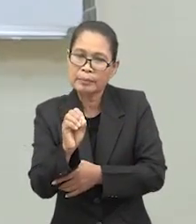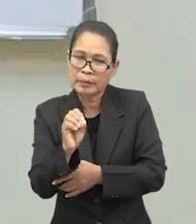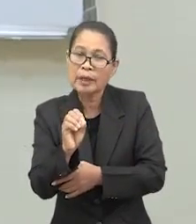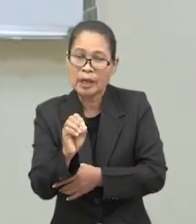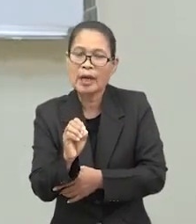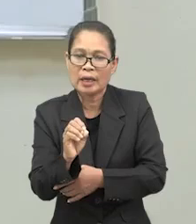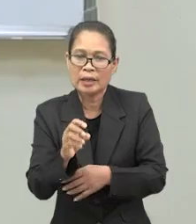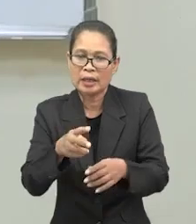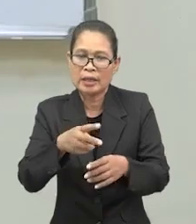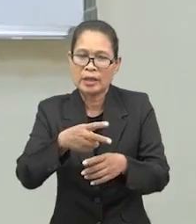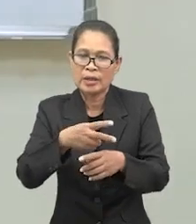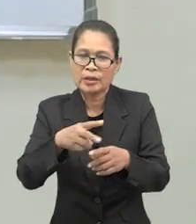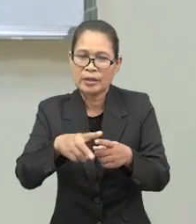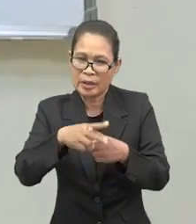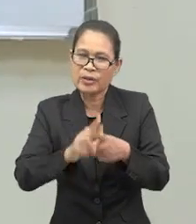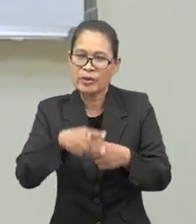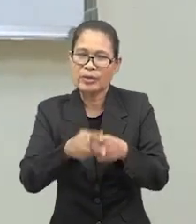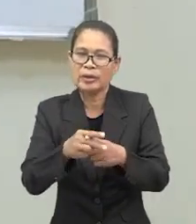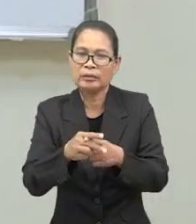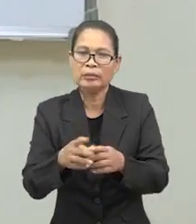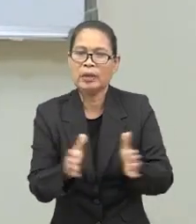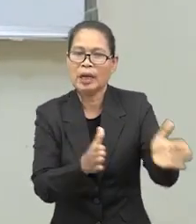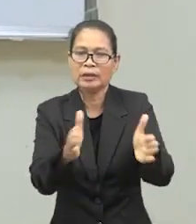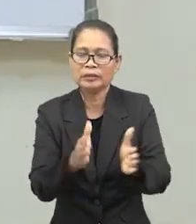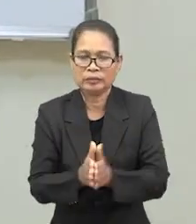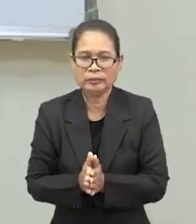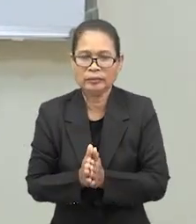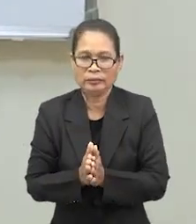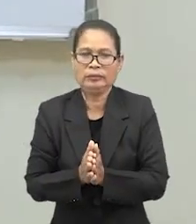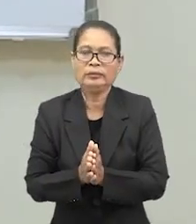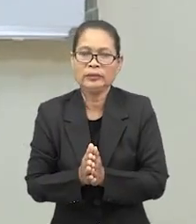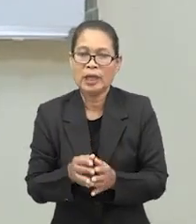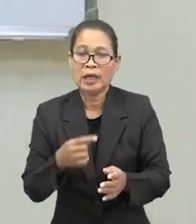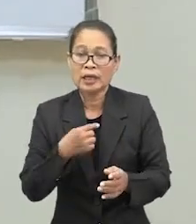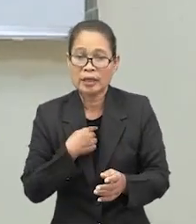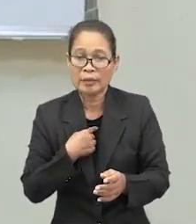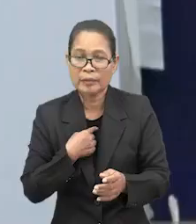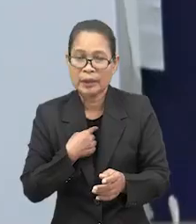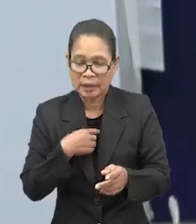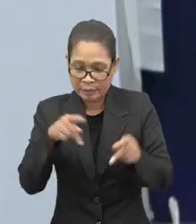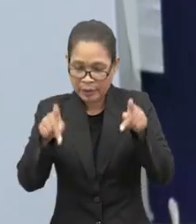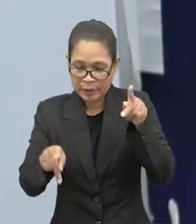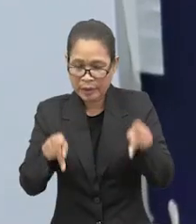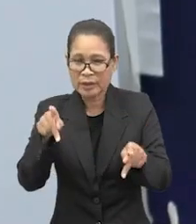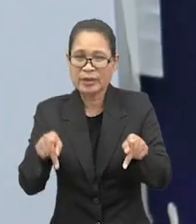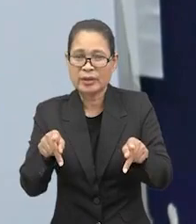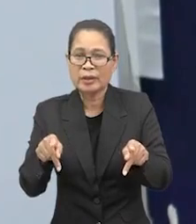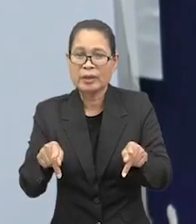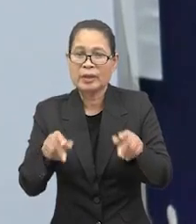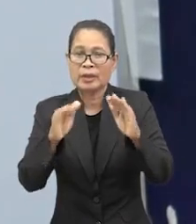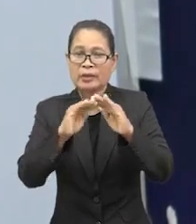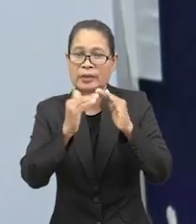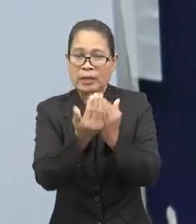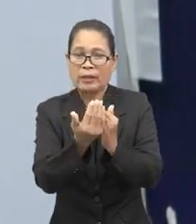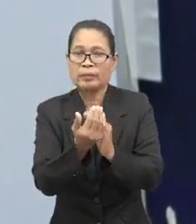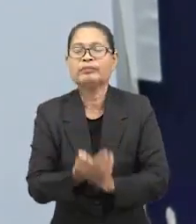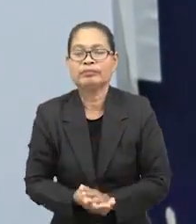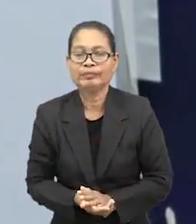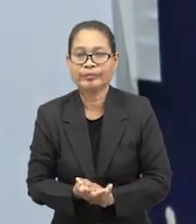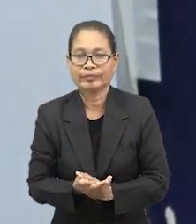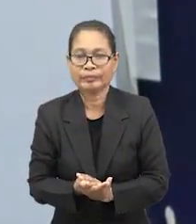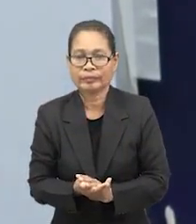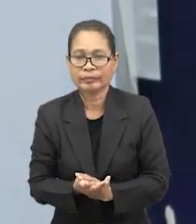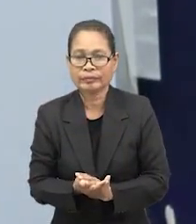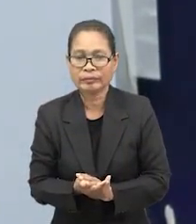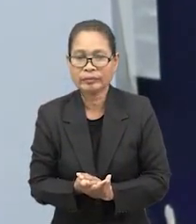sập đại chua chua mở con á chắc này cũng đã tha phải chia chun tới